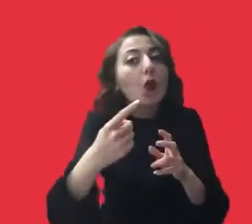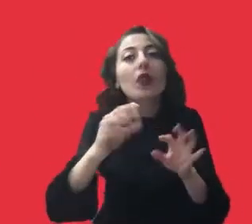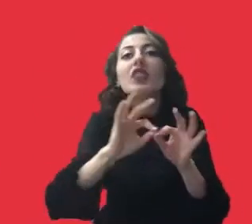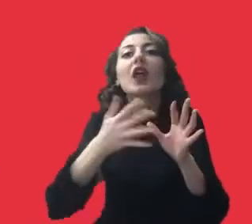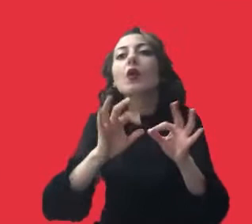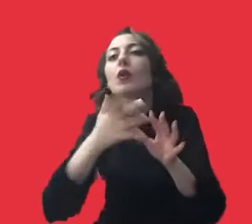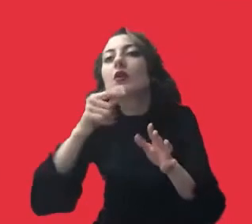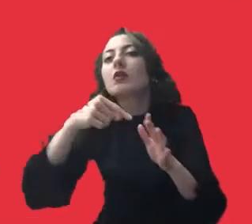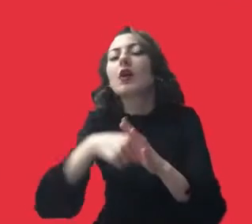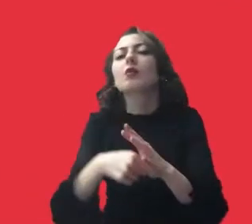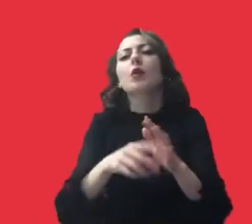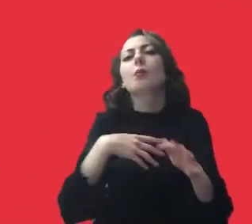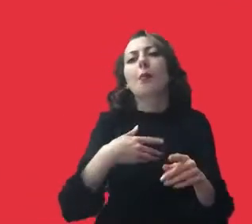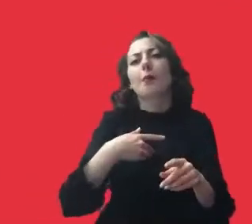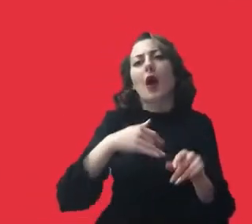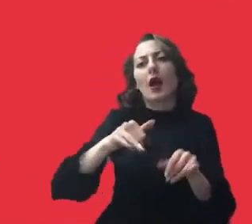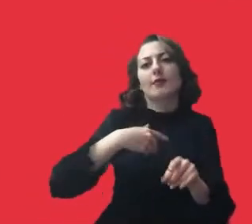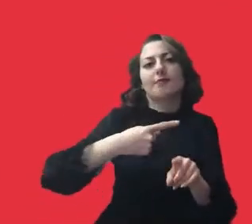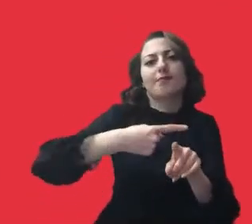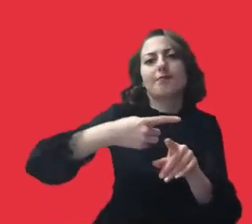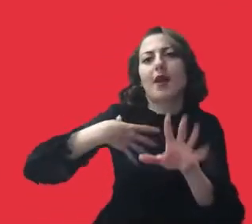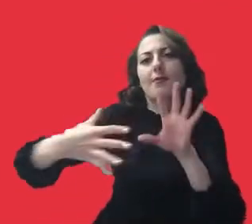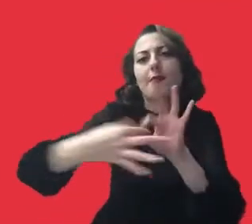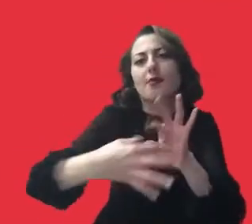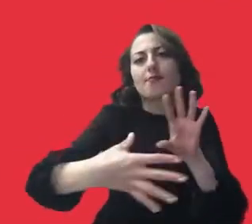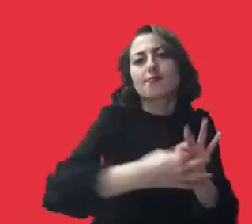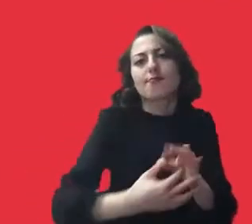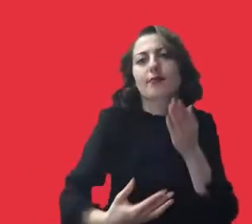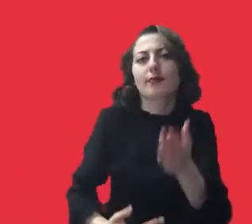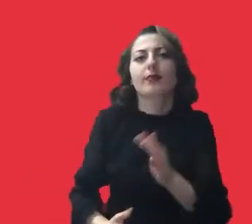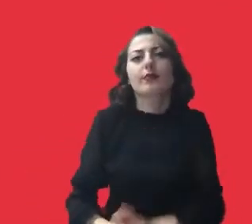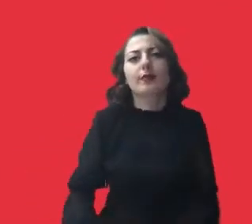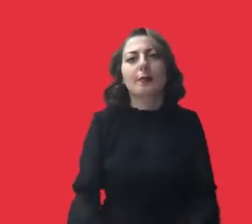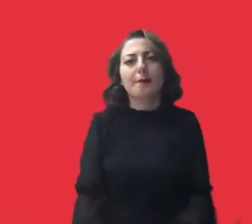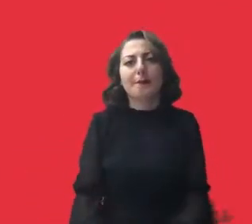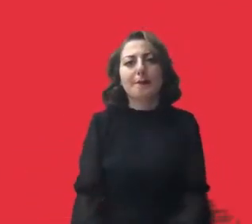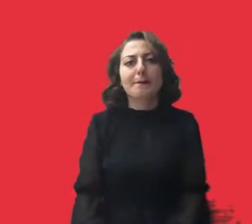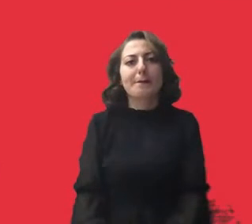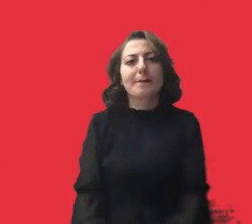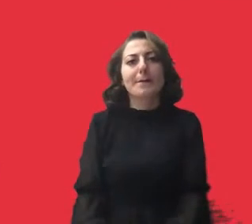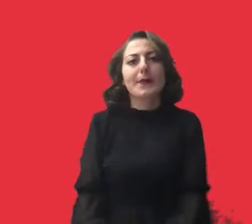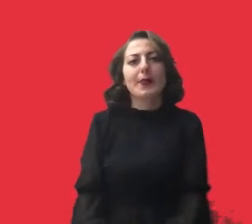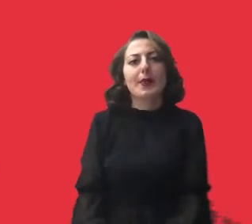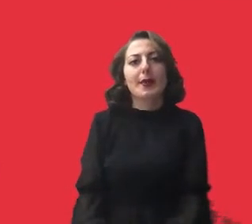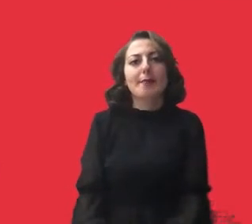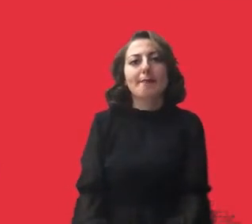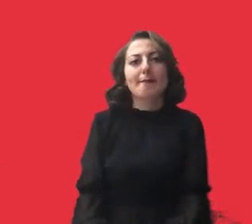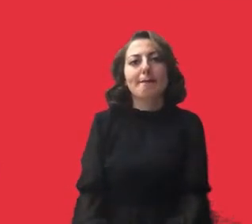çalışmasının bir We parçasıyım. conduct these cluster works where Bu we produce projects. For that reason,